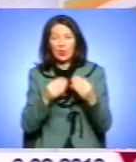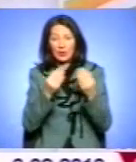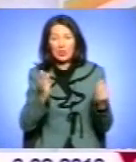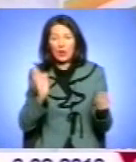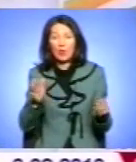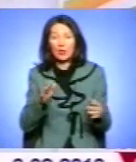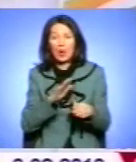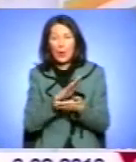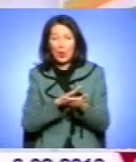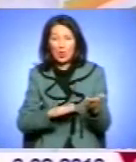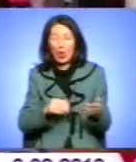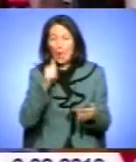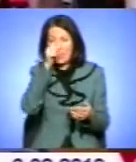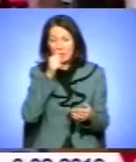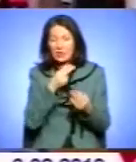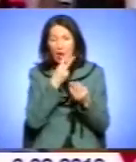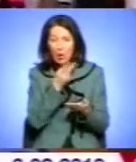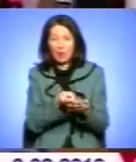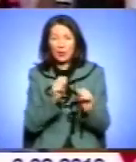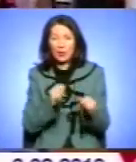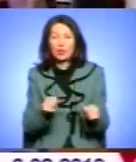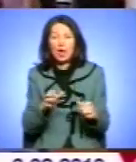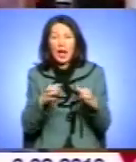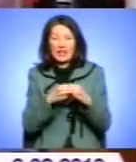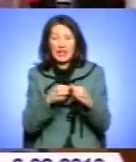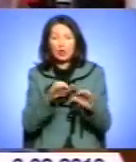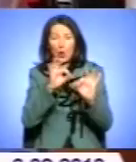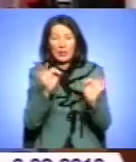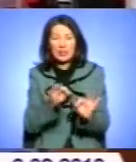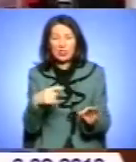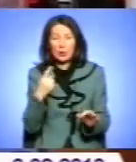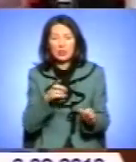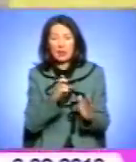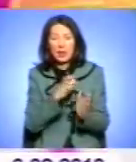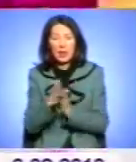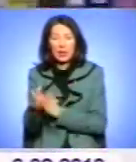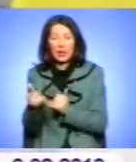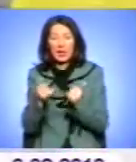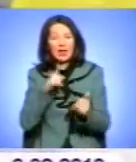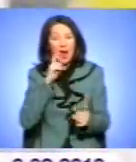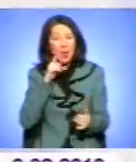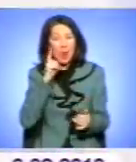діяти протягом місяця. Оглянути її можна у секторі мистецтва обласної бібліотеки для молоді.